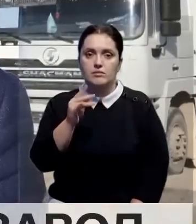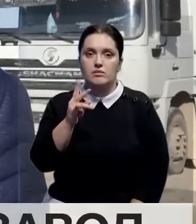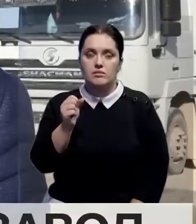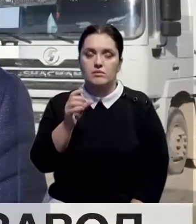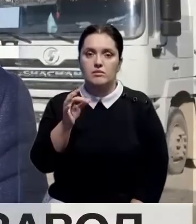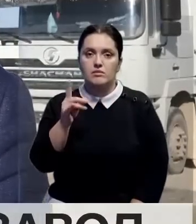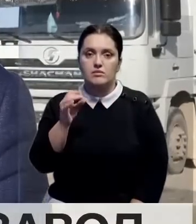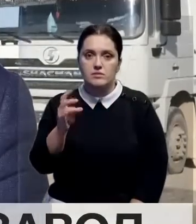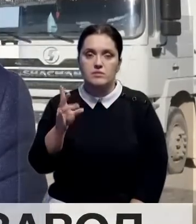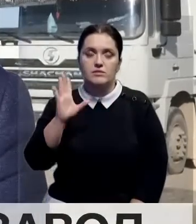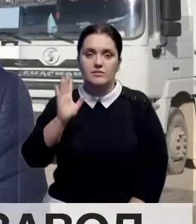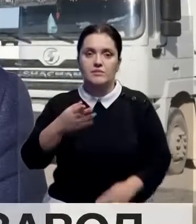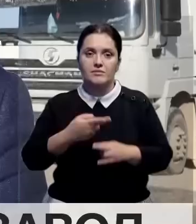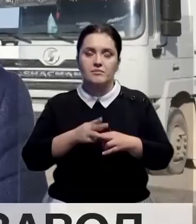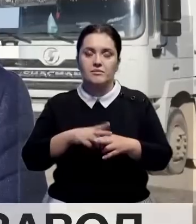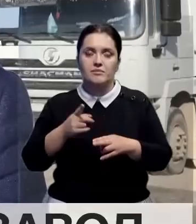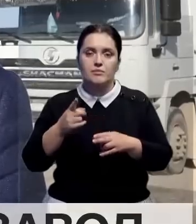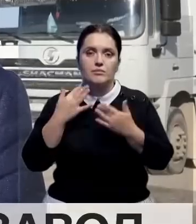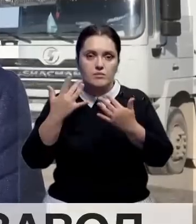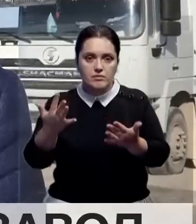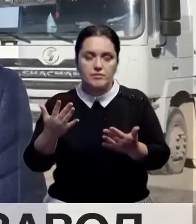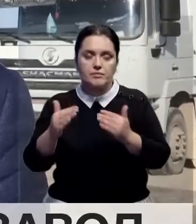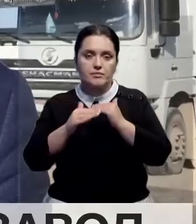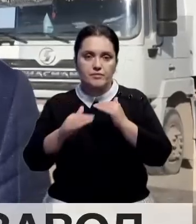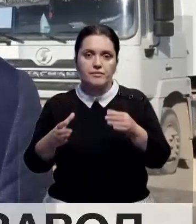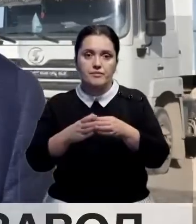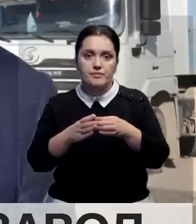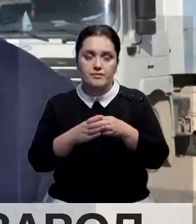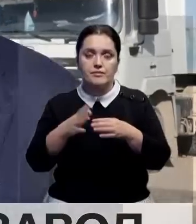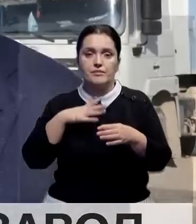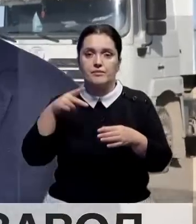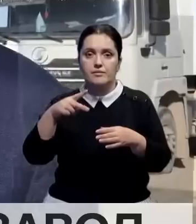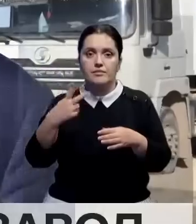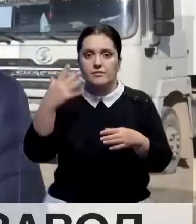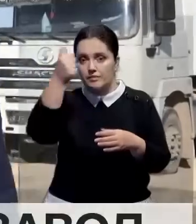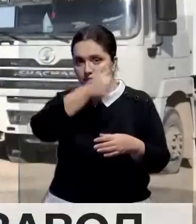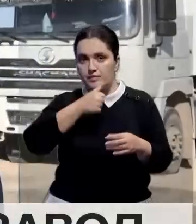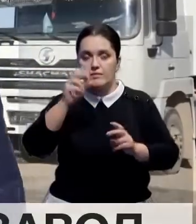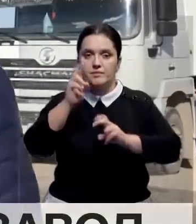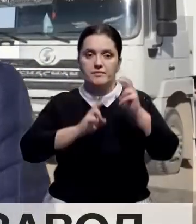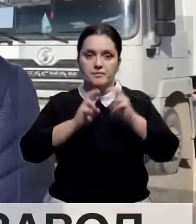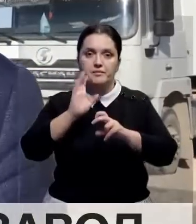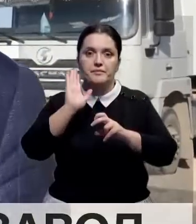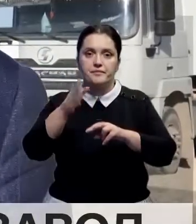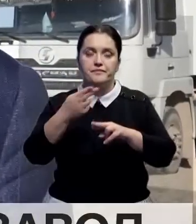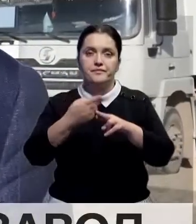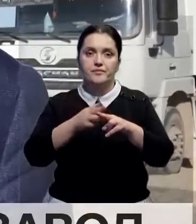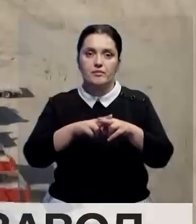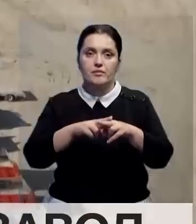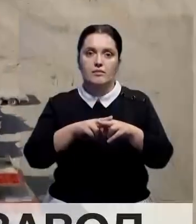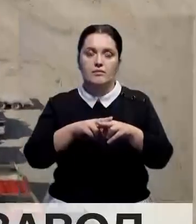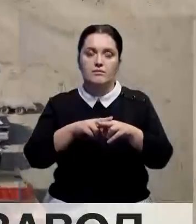обслуживания мы будем привлекать местные сервисные компании. Мы уверены, что в первом полугодии 2025 года завод выйдет на свои проектируемые